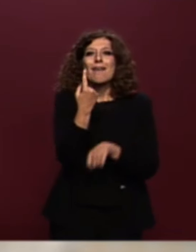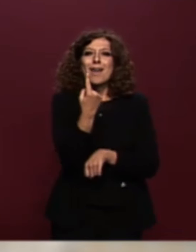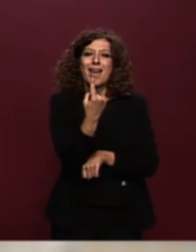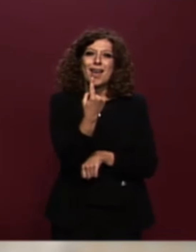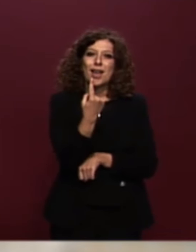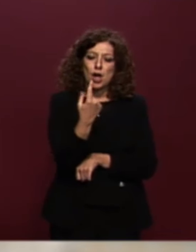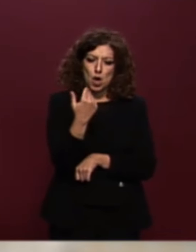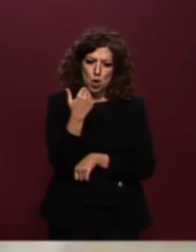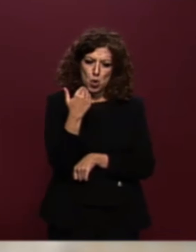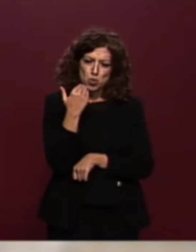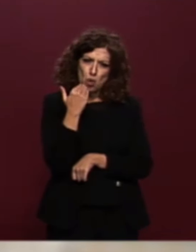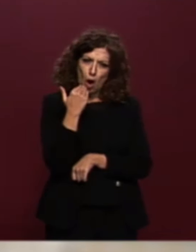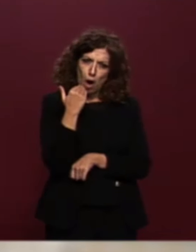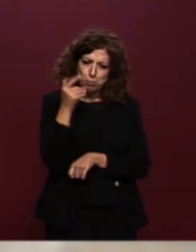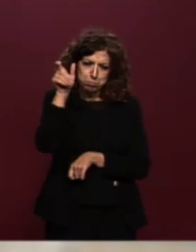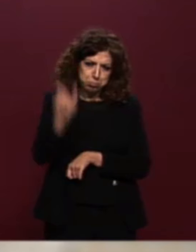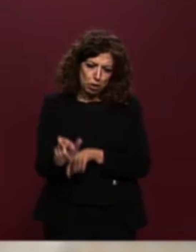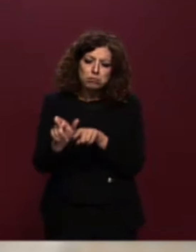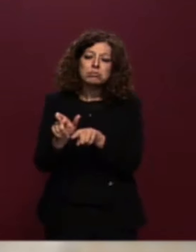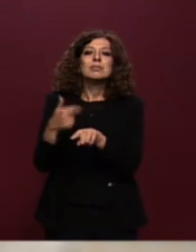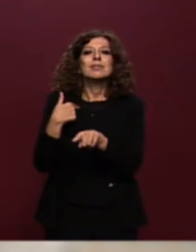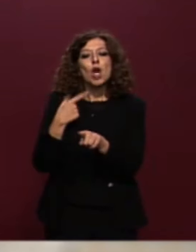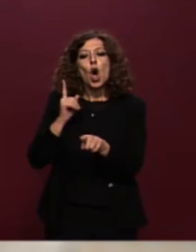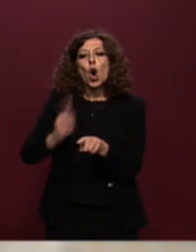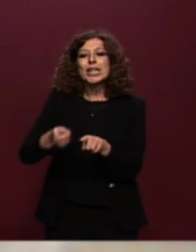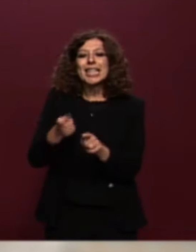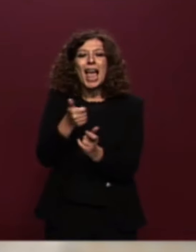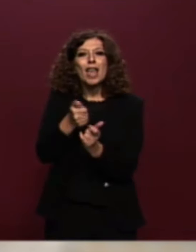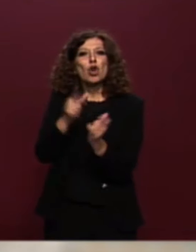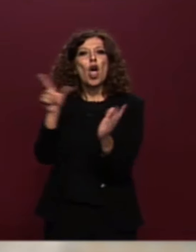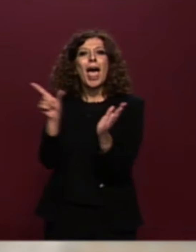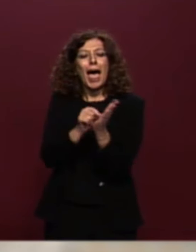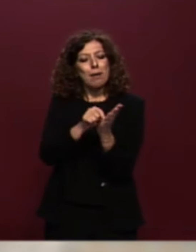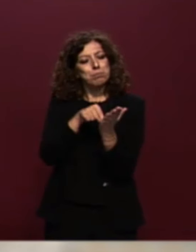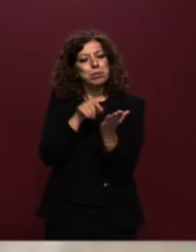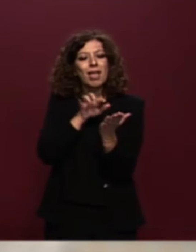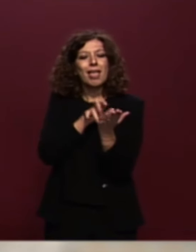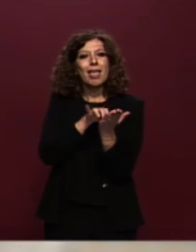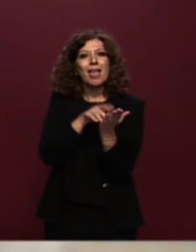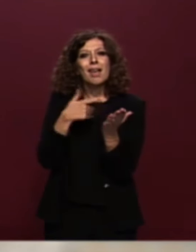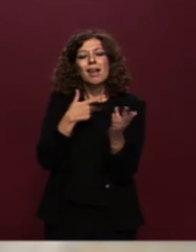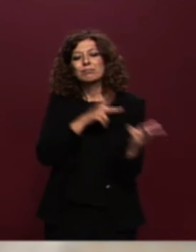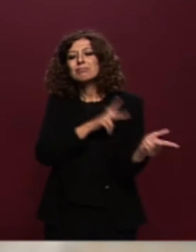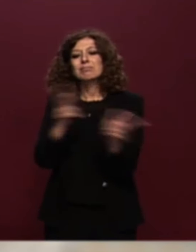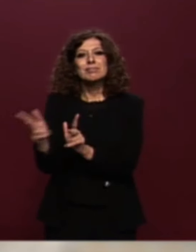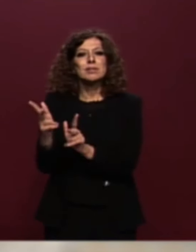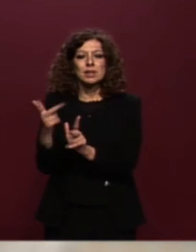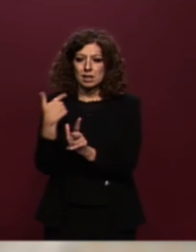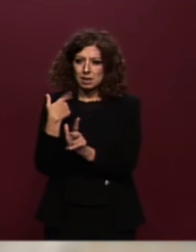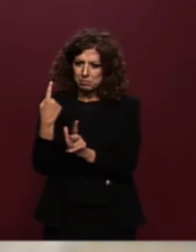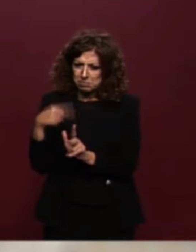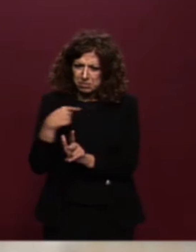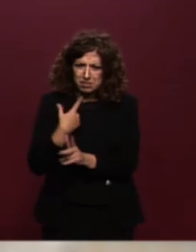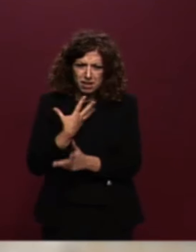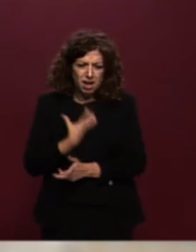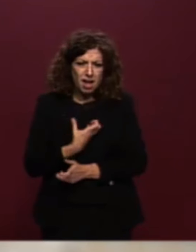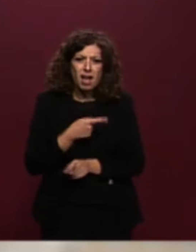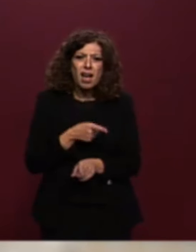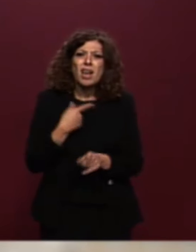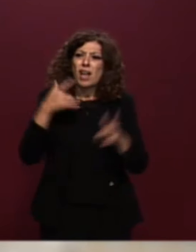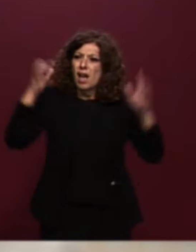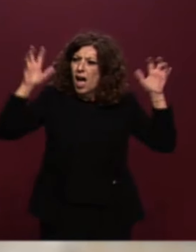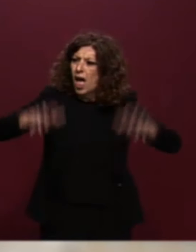ordinato con un'app, senza nessuna remora per l'alluvione che metteva in ginocchio la città, e per colui